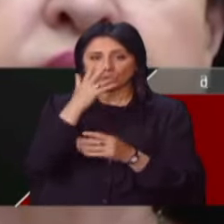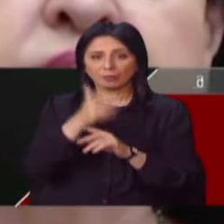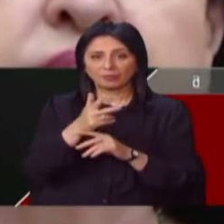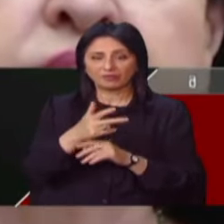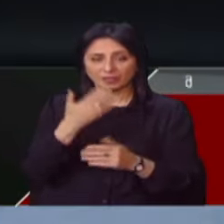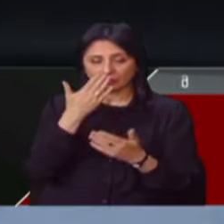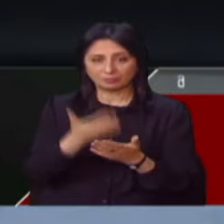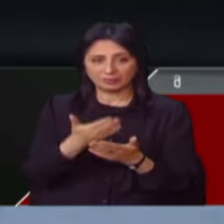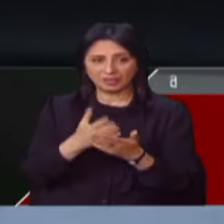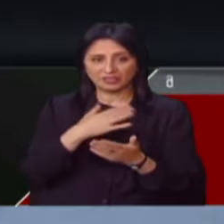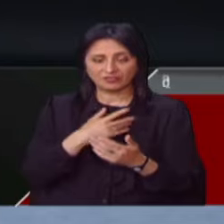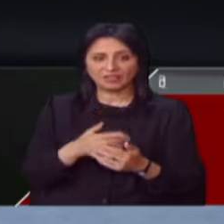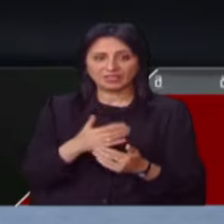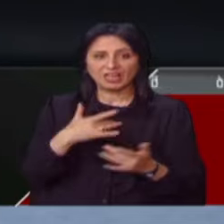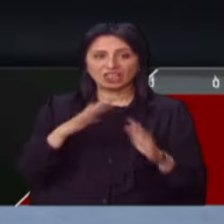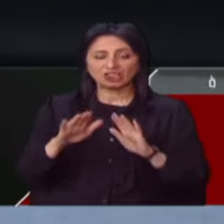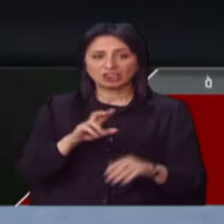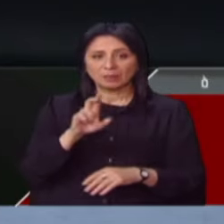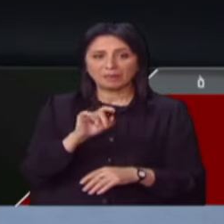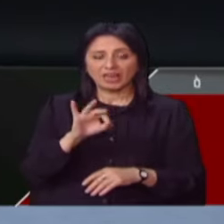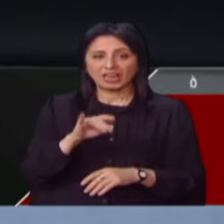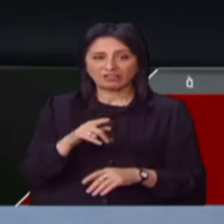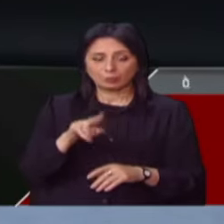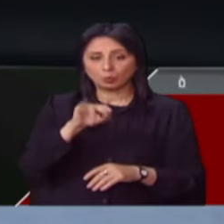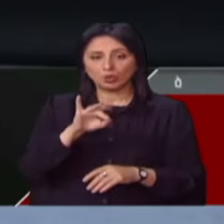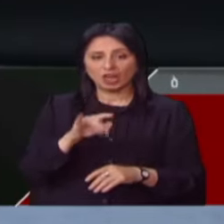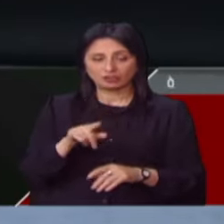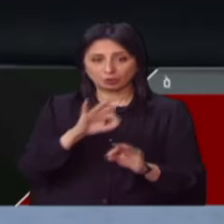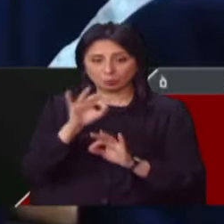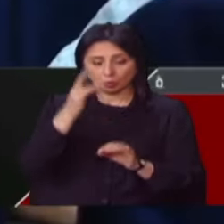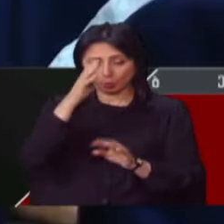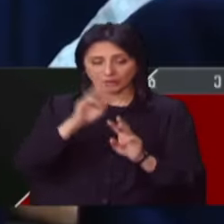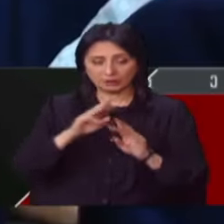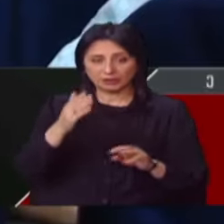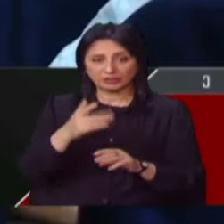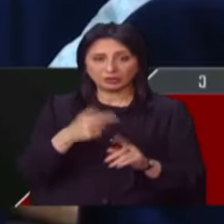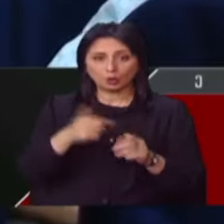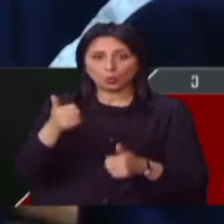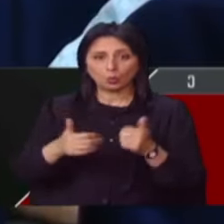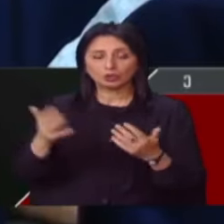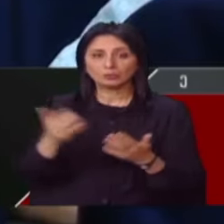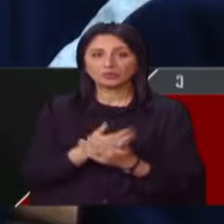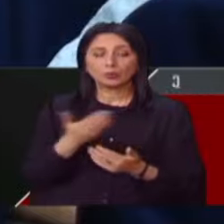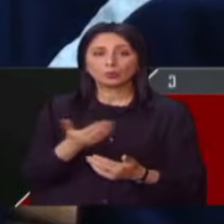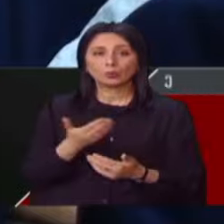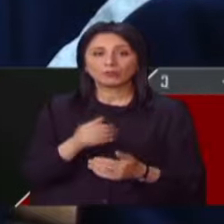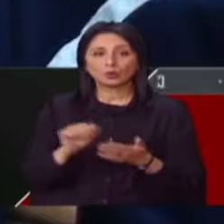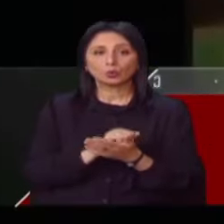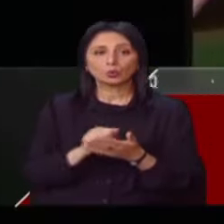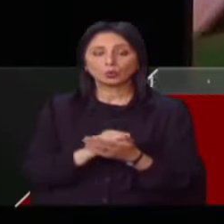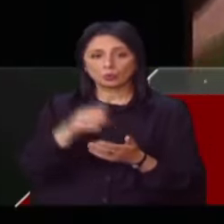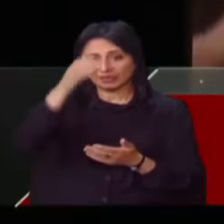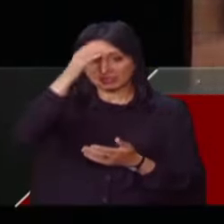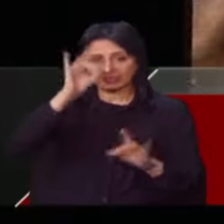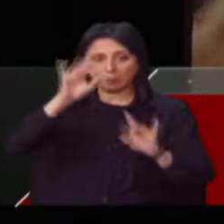ფილმის პრემიერა. სუმასპინძლა ფილმის რეჟისორი დიმიტრი ბუთლიაშვილი. პროექტმა კულტურის სამინისტროს იმ კონკურსში გაიმარჯვა, რომელიც დოკუმენტურ